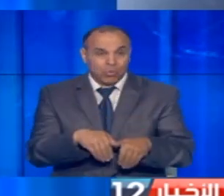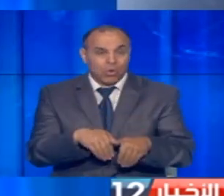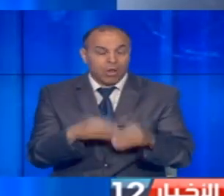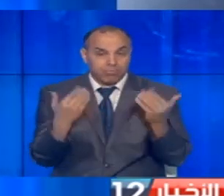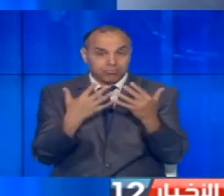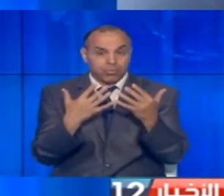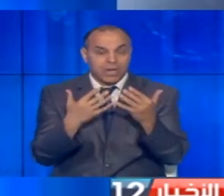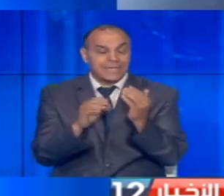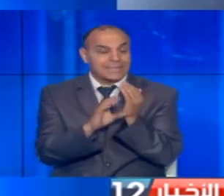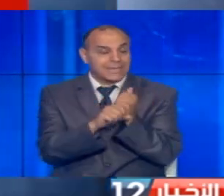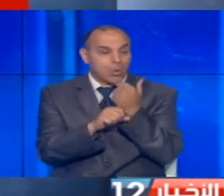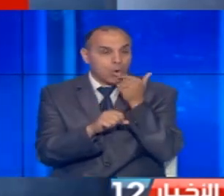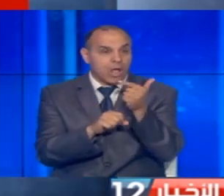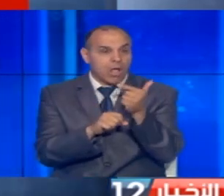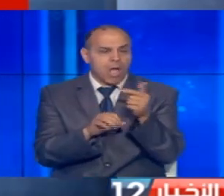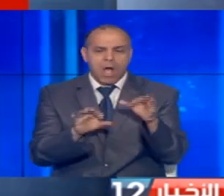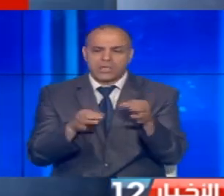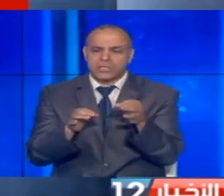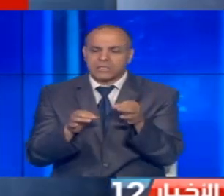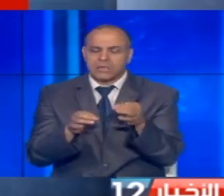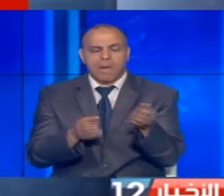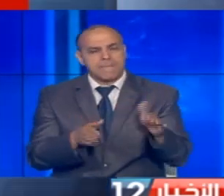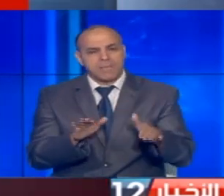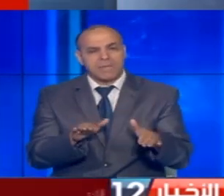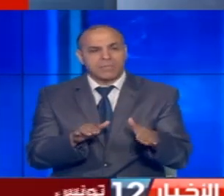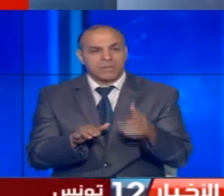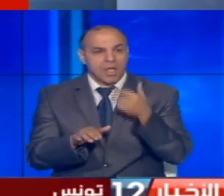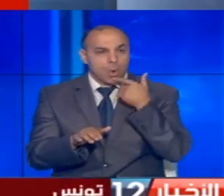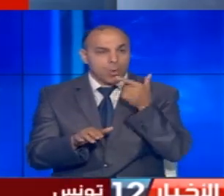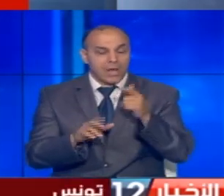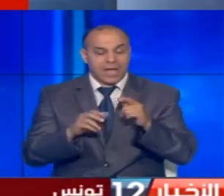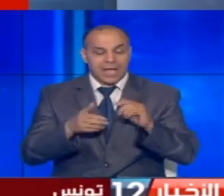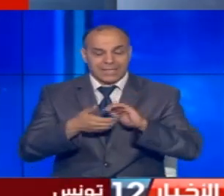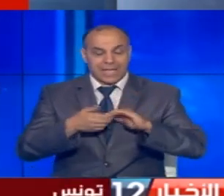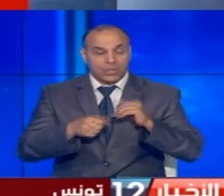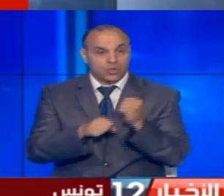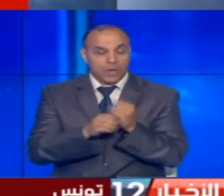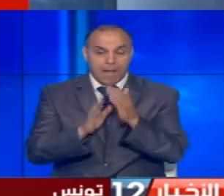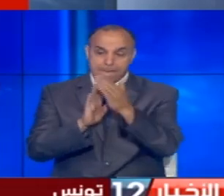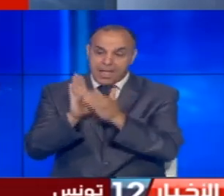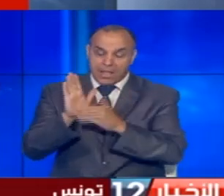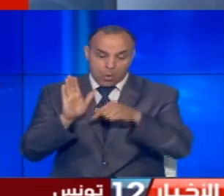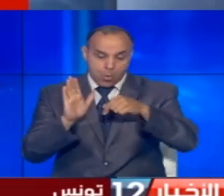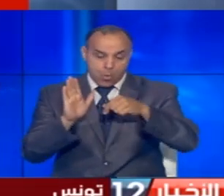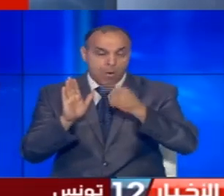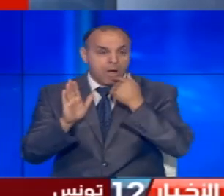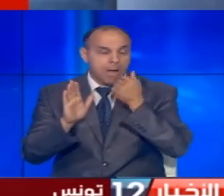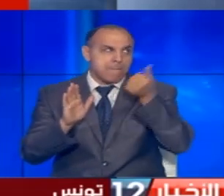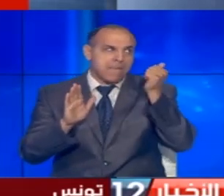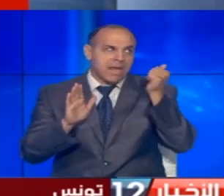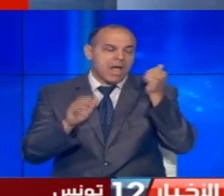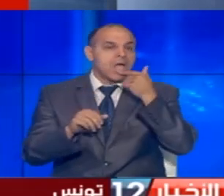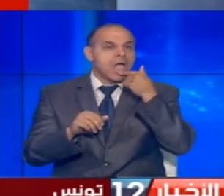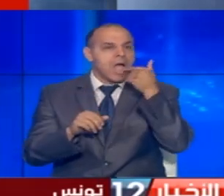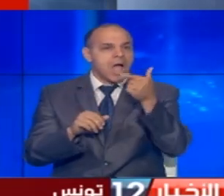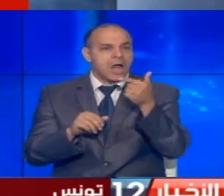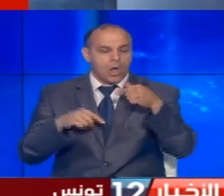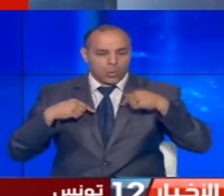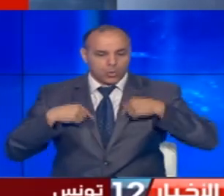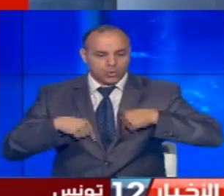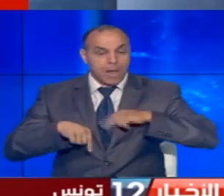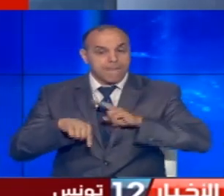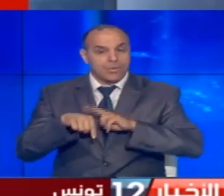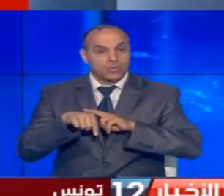للهجرة السرية وهلاك العشرات من الضحايا، حمل اتحاد الشغل في بيان أصدره مساء البارحة الحكومة